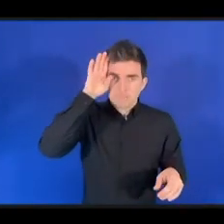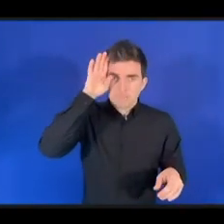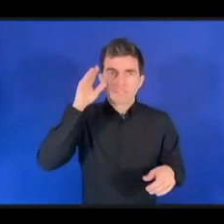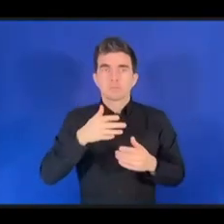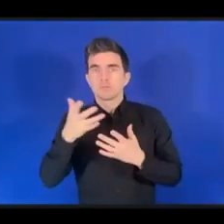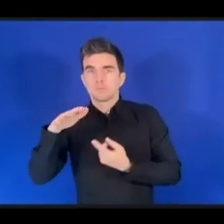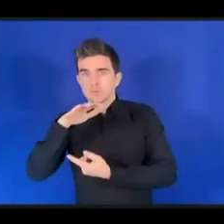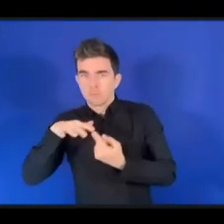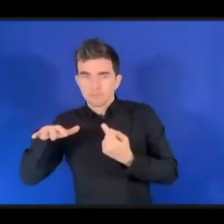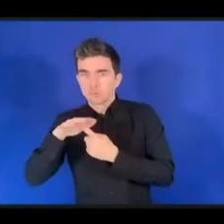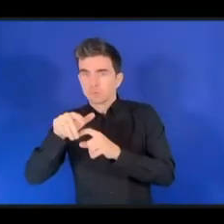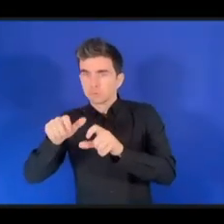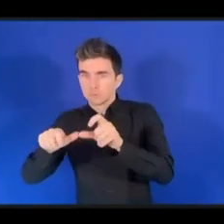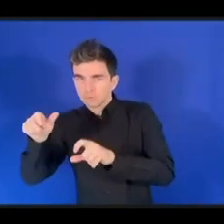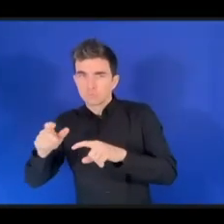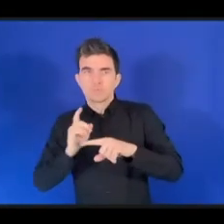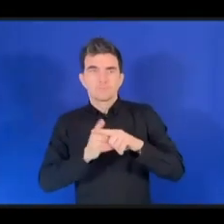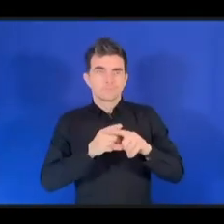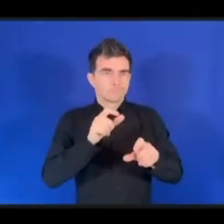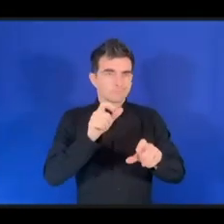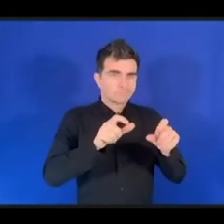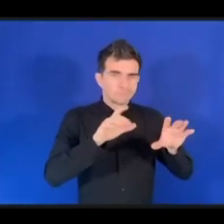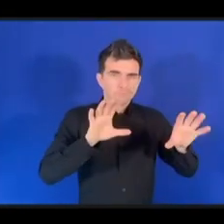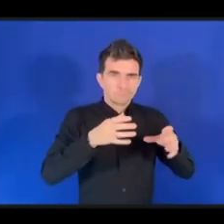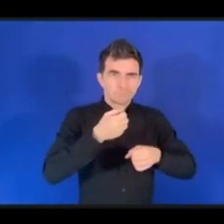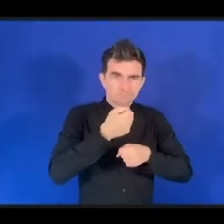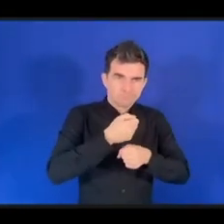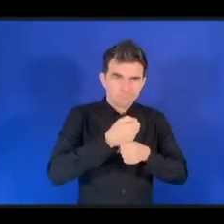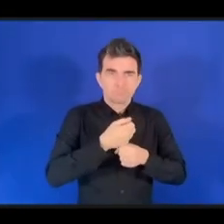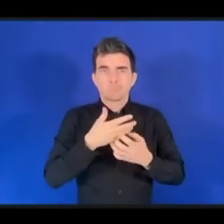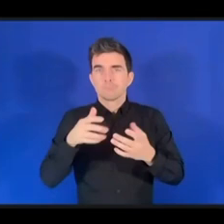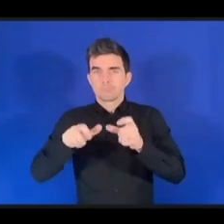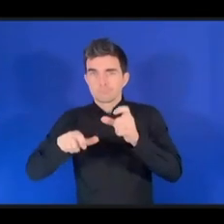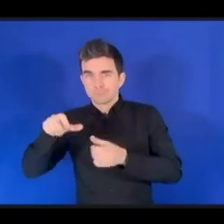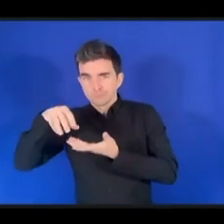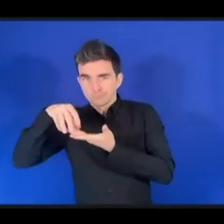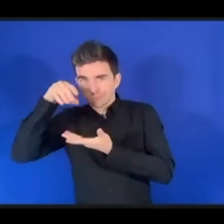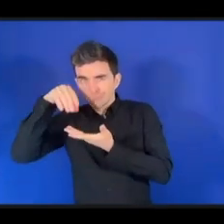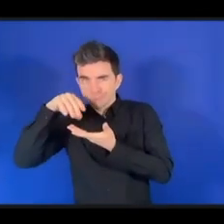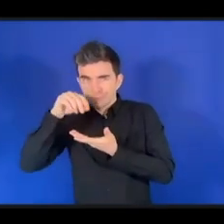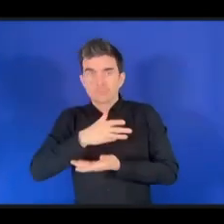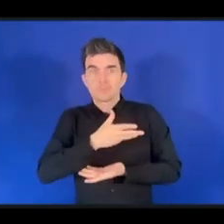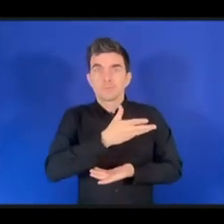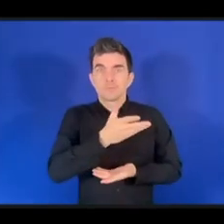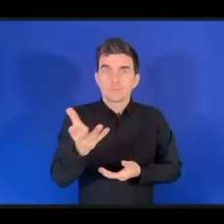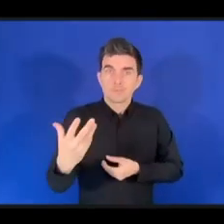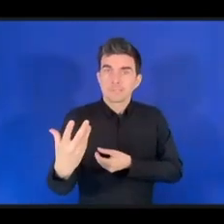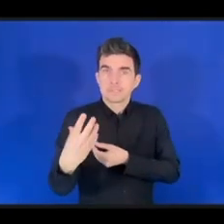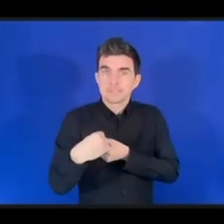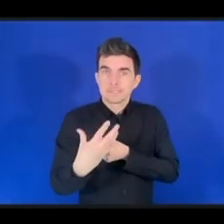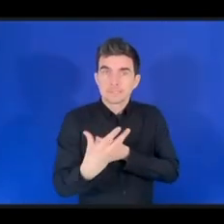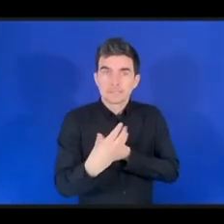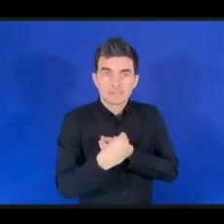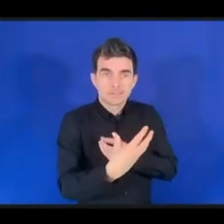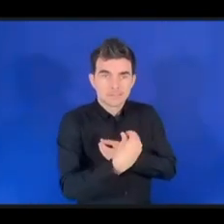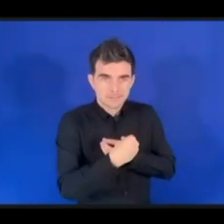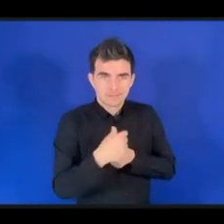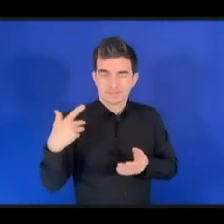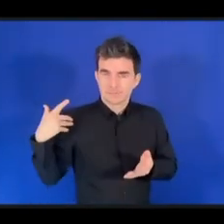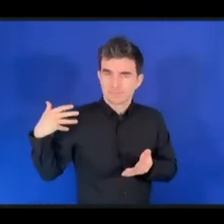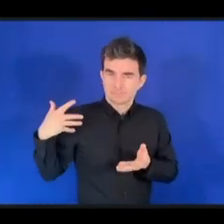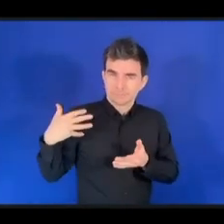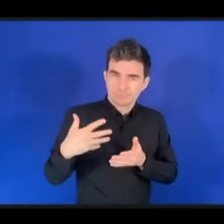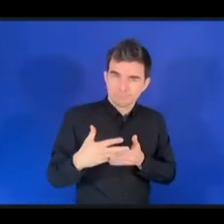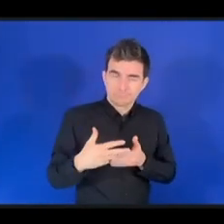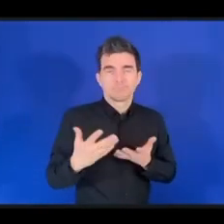étudiants chercheurs société civile qui ont toutes et tous participer à son à sa réussite au cours de ces 5 derniers